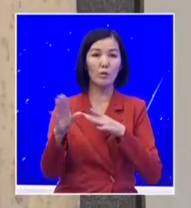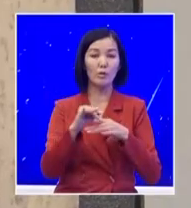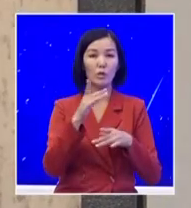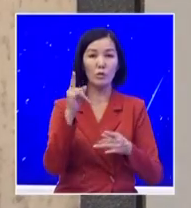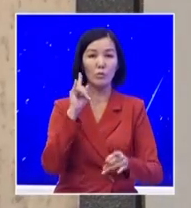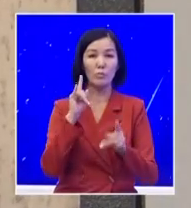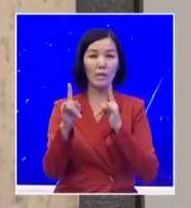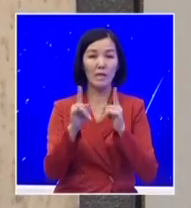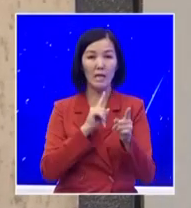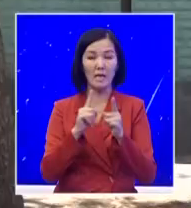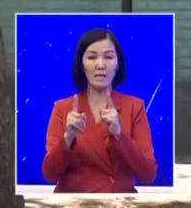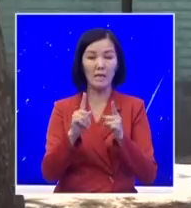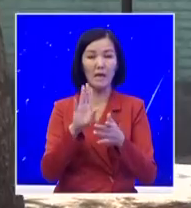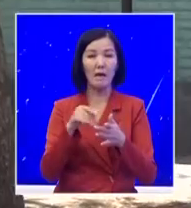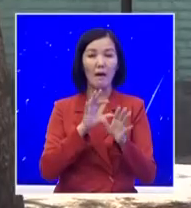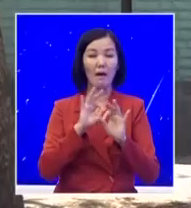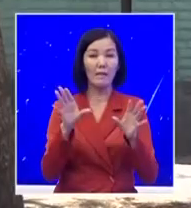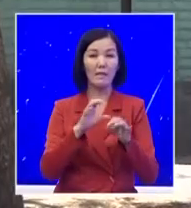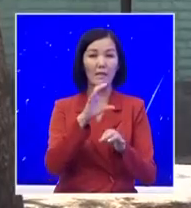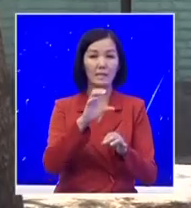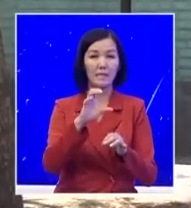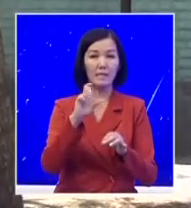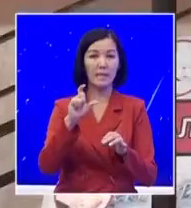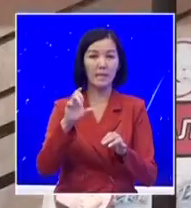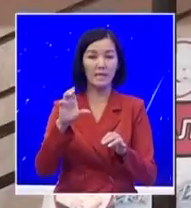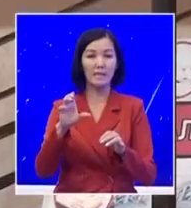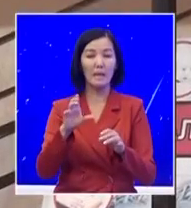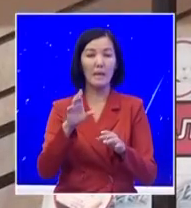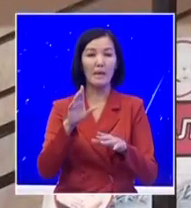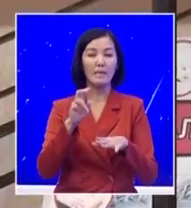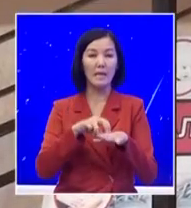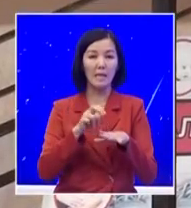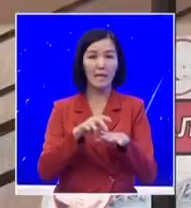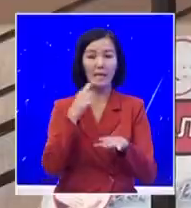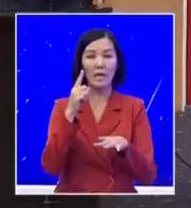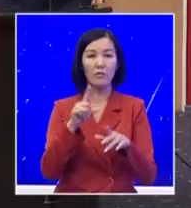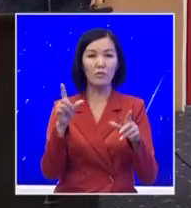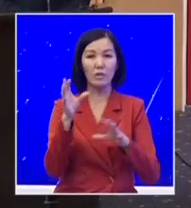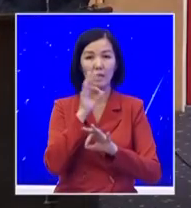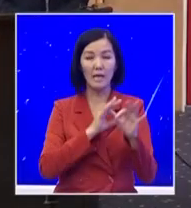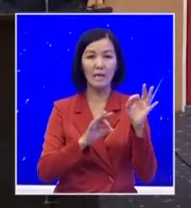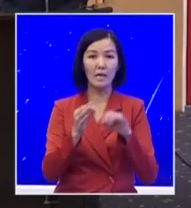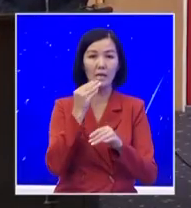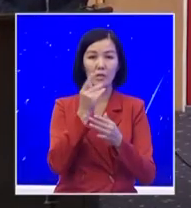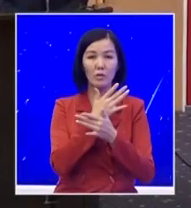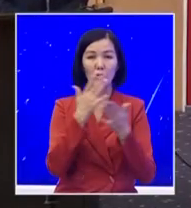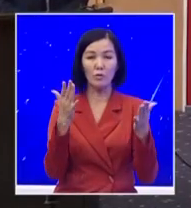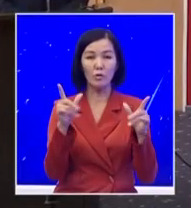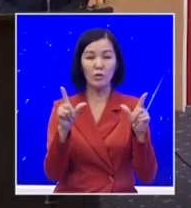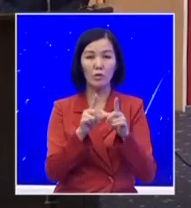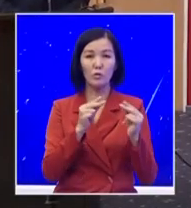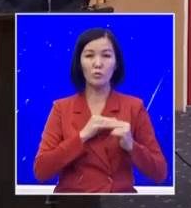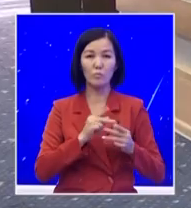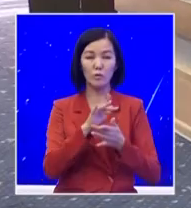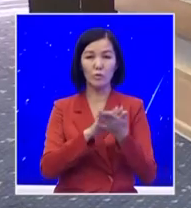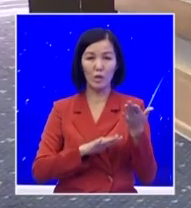өткен баспасөз мәслихатында айтылды. СЭС мамандарының айтуынша, алда дәріханалар мен азық-түлік дүкендерінің жұмыс уақыты ұзартылады. Бірақ тұрғындар мен